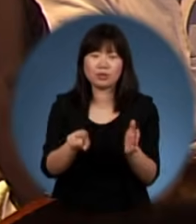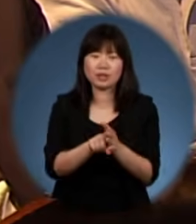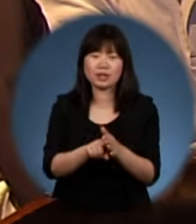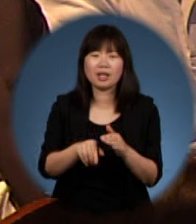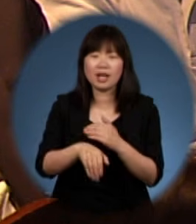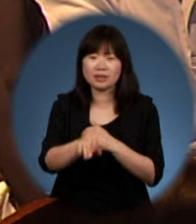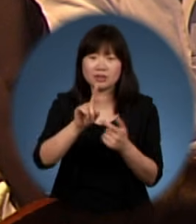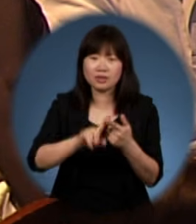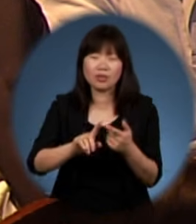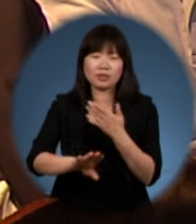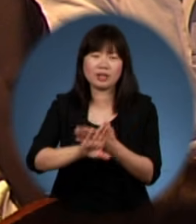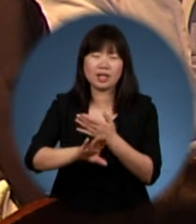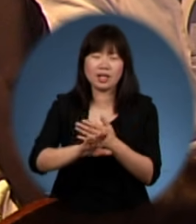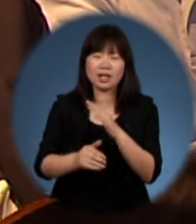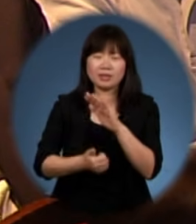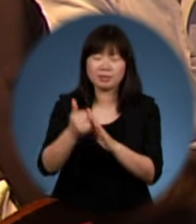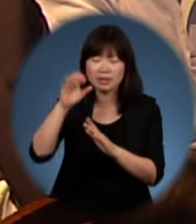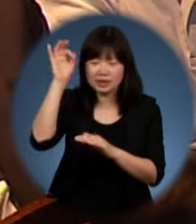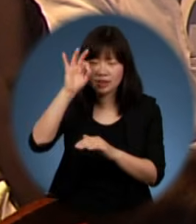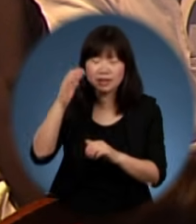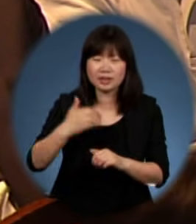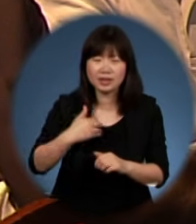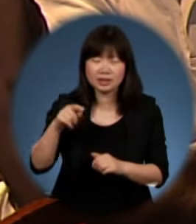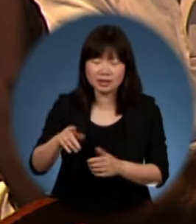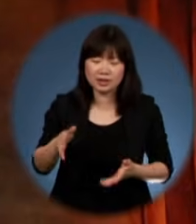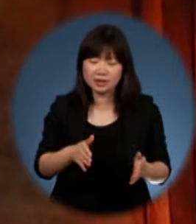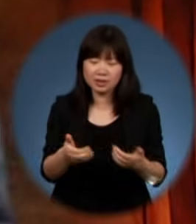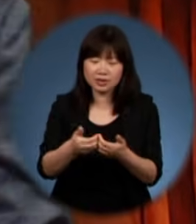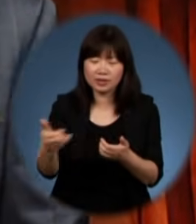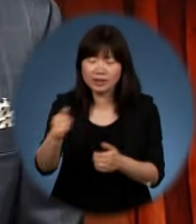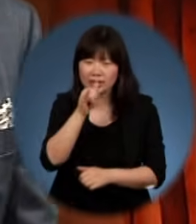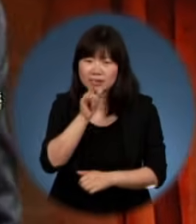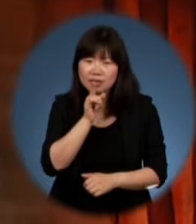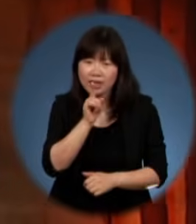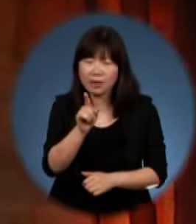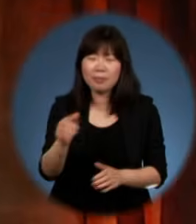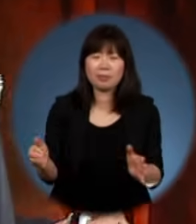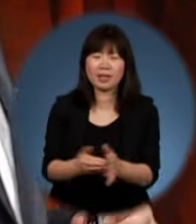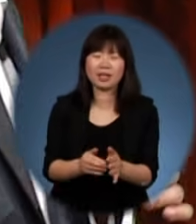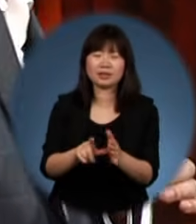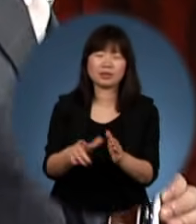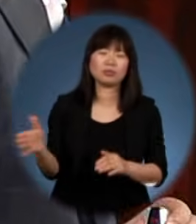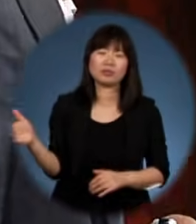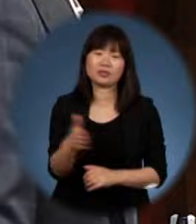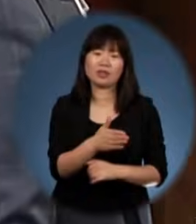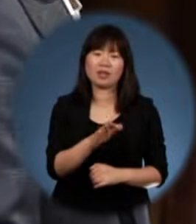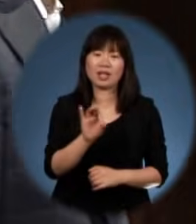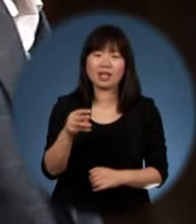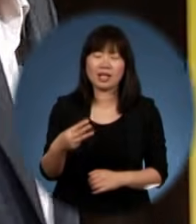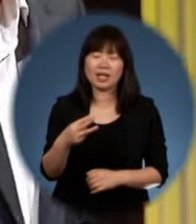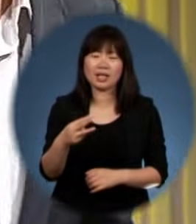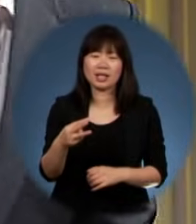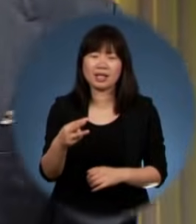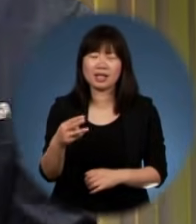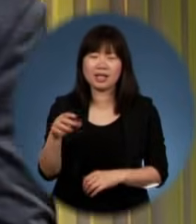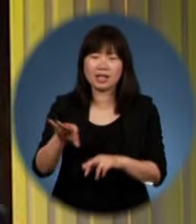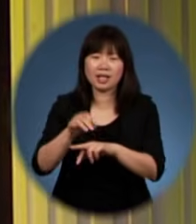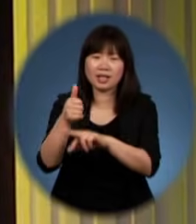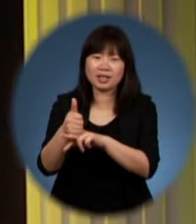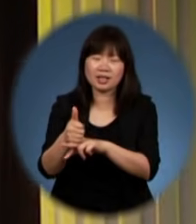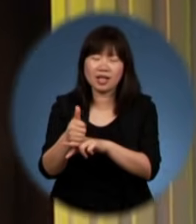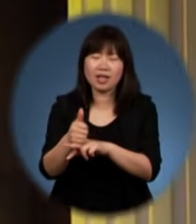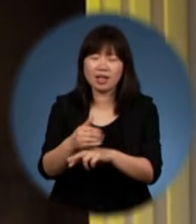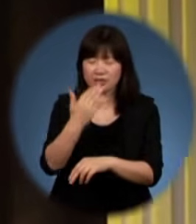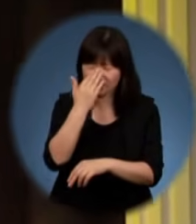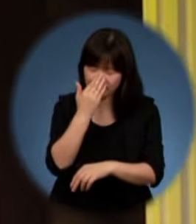간 것이 아니라는 것이 희망을 찾아서 나는 이 길을 떠난다 라고 이야기합니다 그때부터 알렉산드로스는 선정을